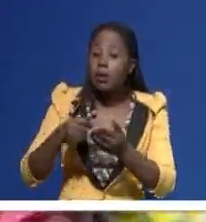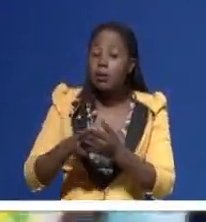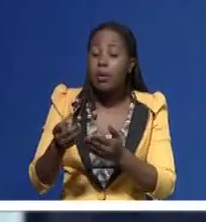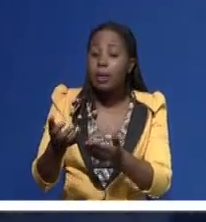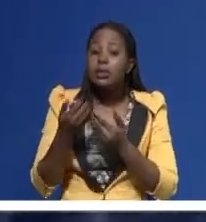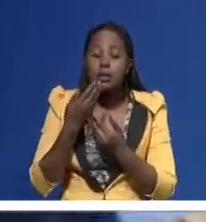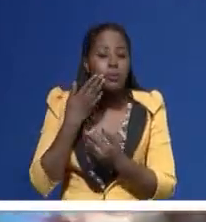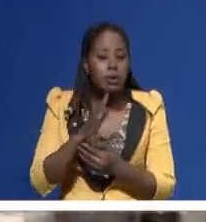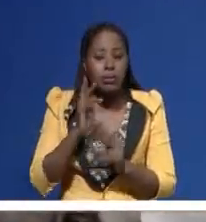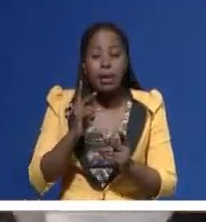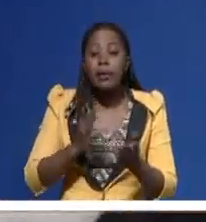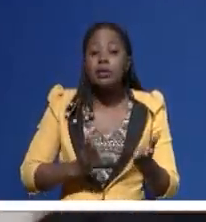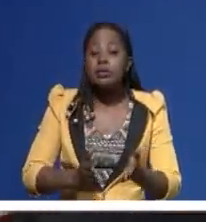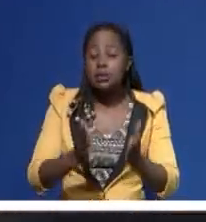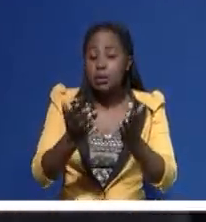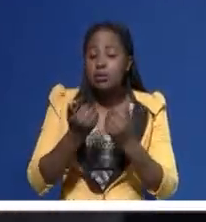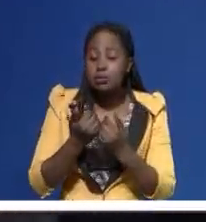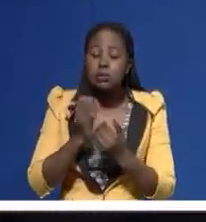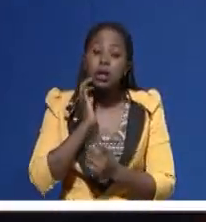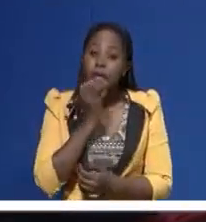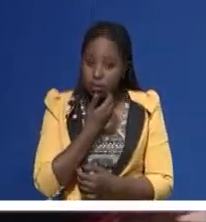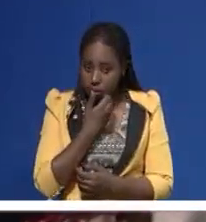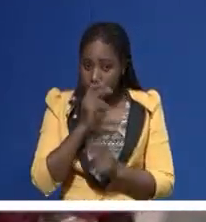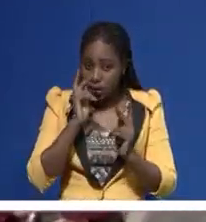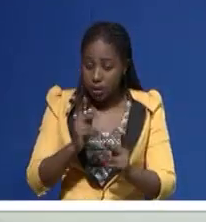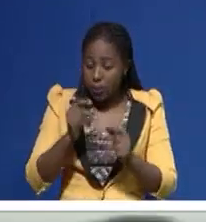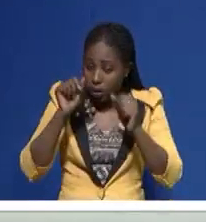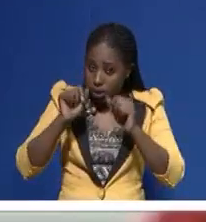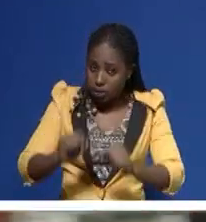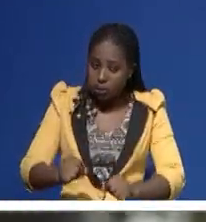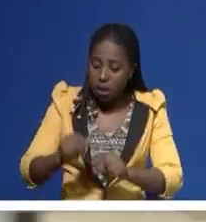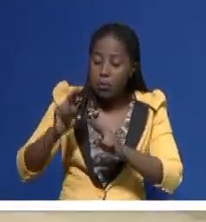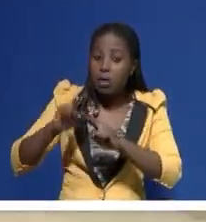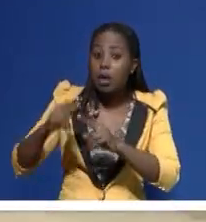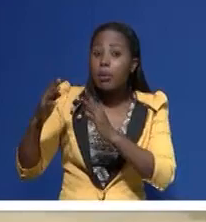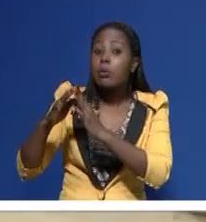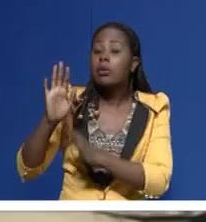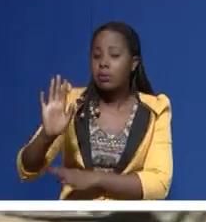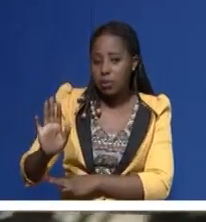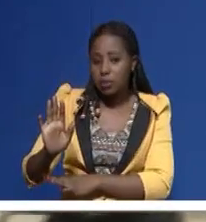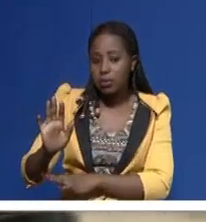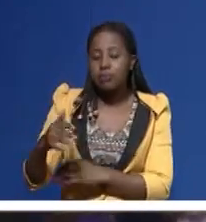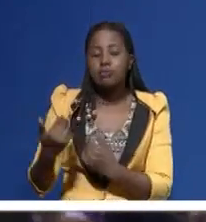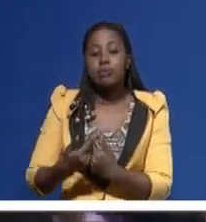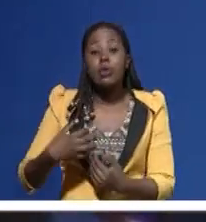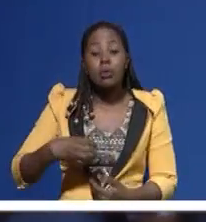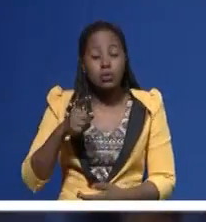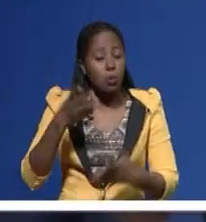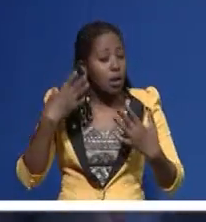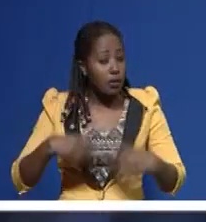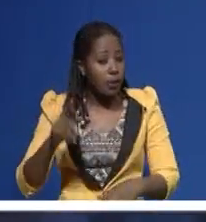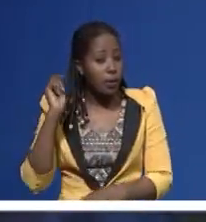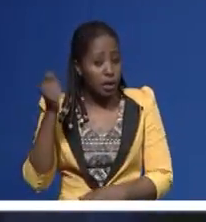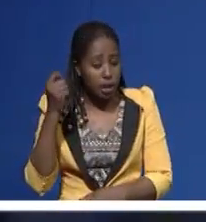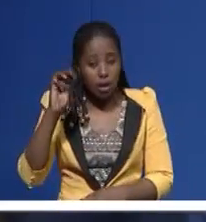muhimu kama njia mojawapo ya kuchukua tahadhari endapo watalazimika kubakia majumbani mwao. Hata hivyo, waziri huyo wa afya wa